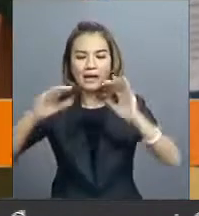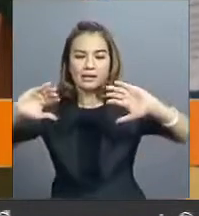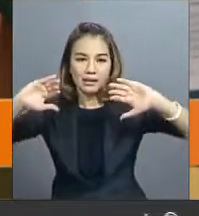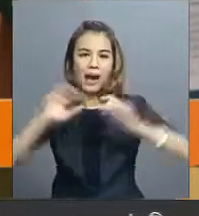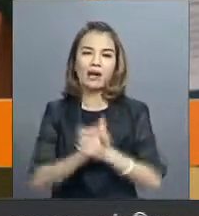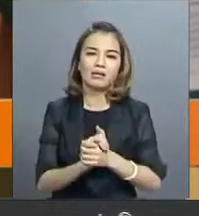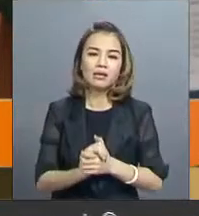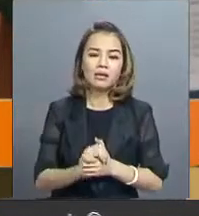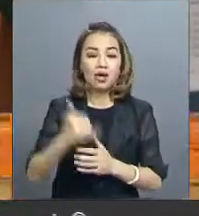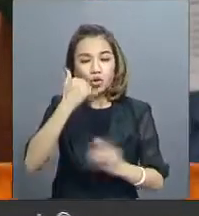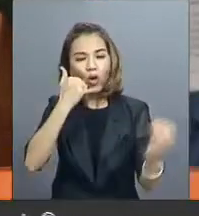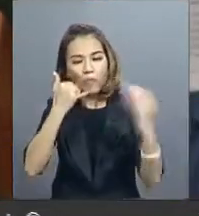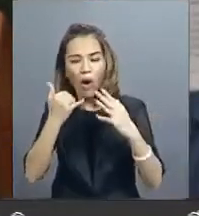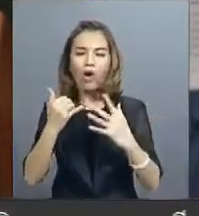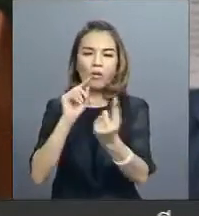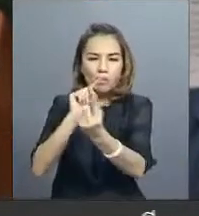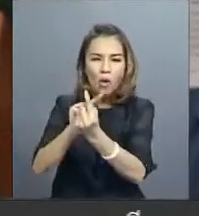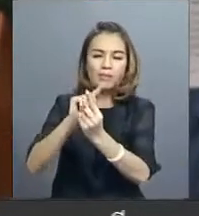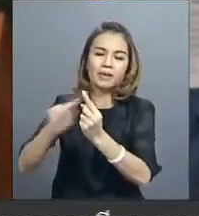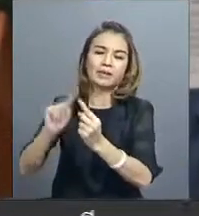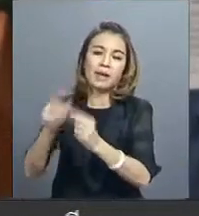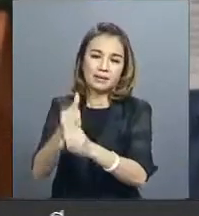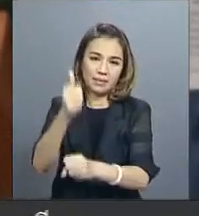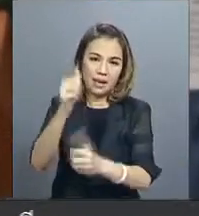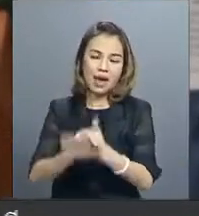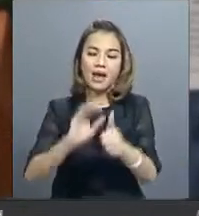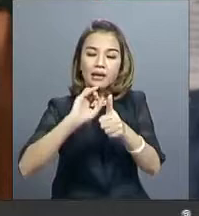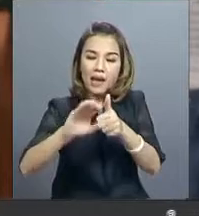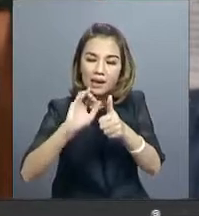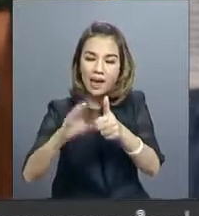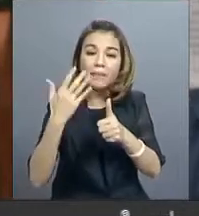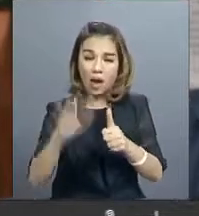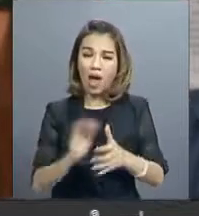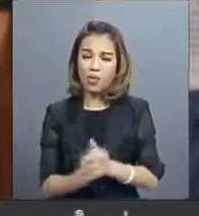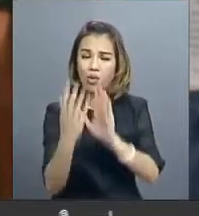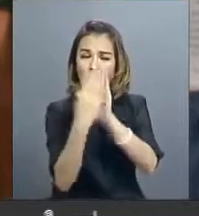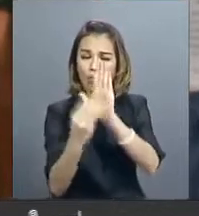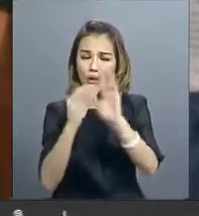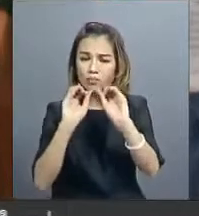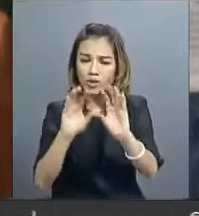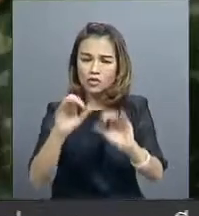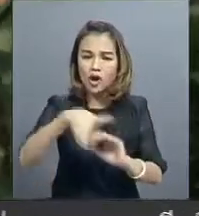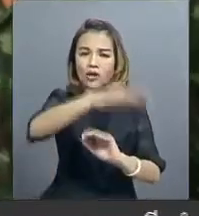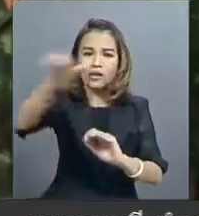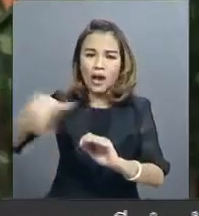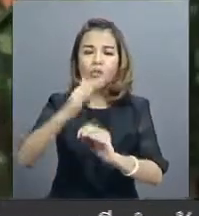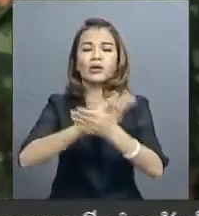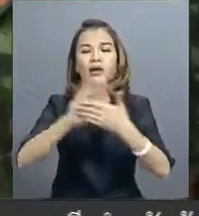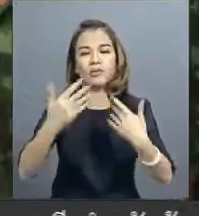ติดต่อประสานงานซึ่งเราก็ได้มีการแนะนำฝึกอบรมนะครับโครงการต่างๆไปให้กับเขาน